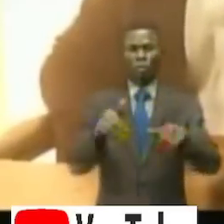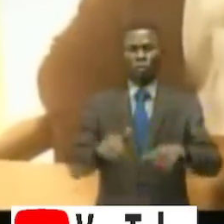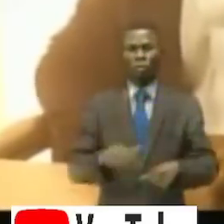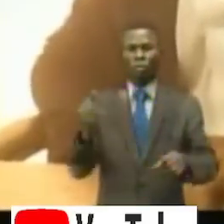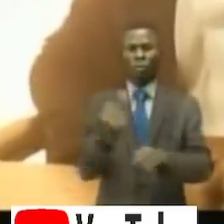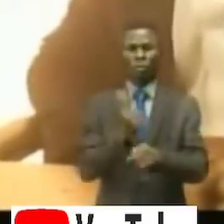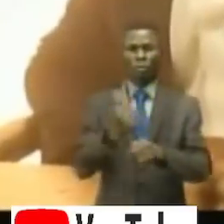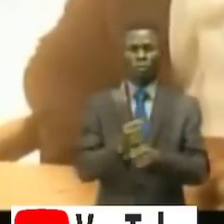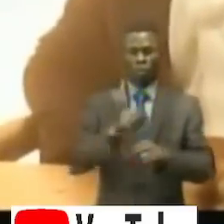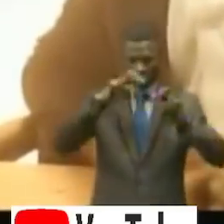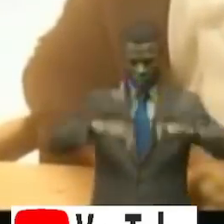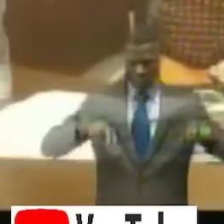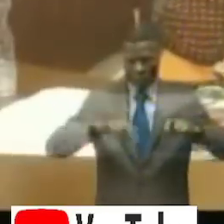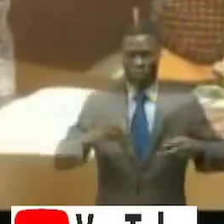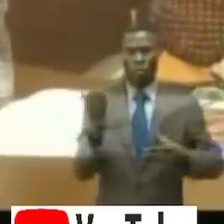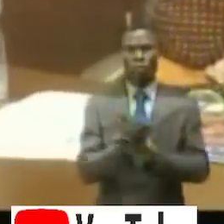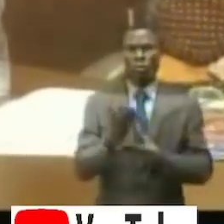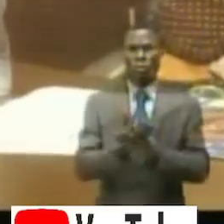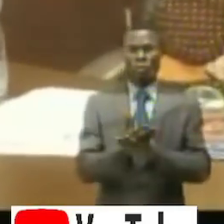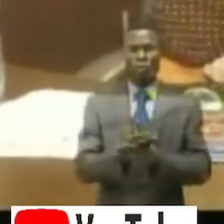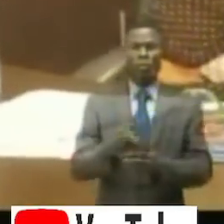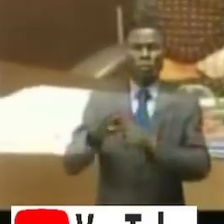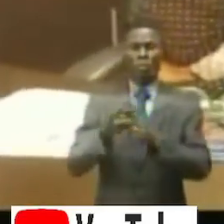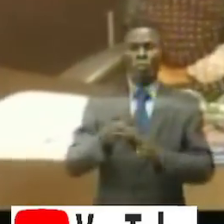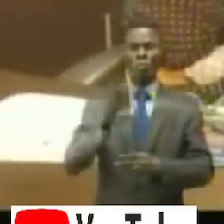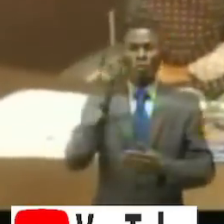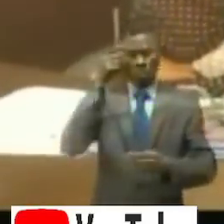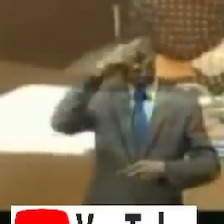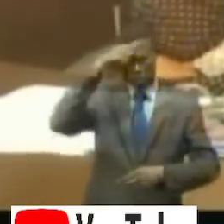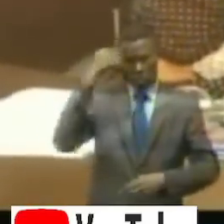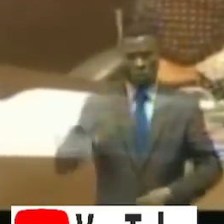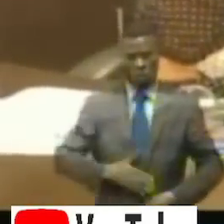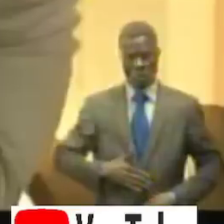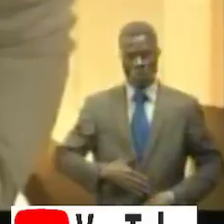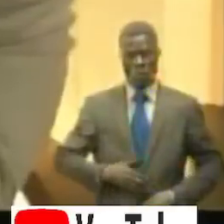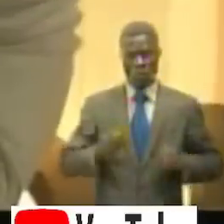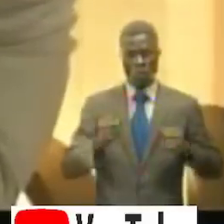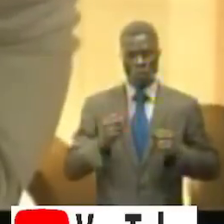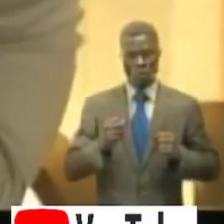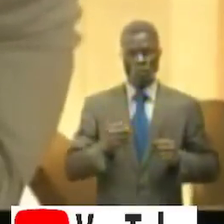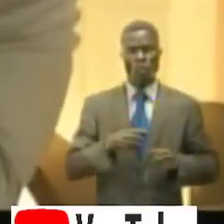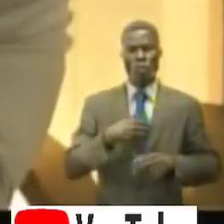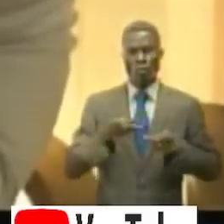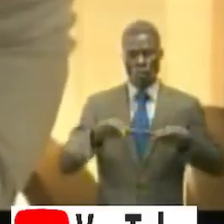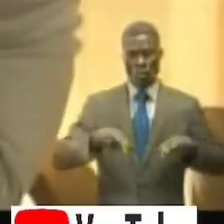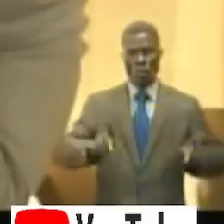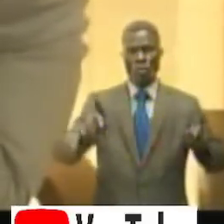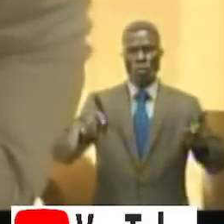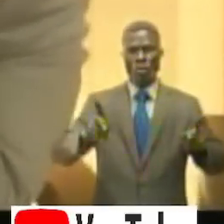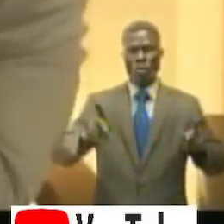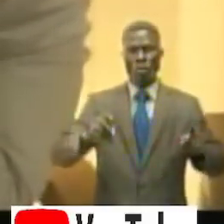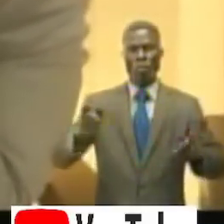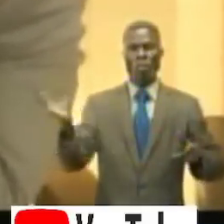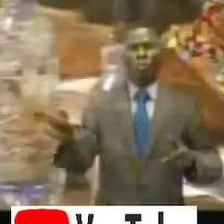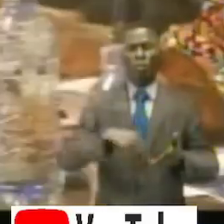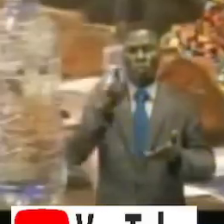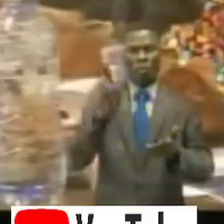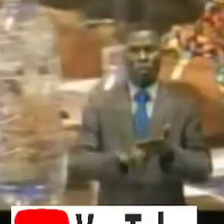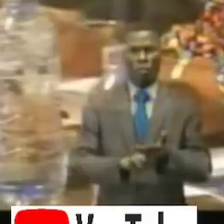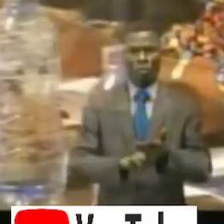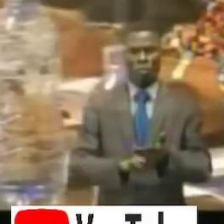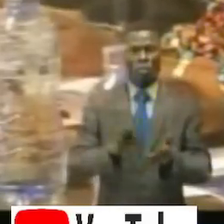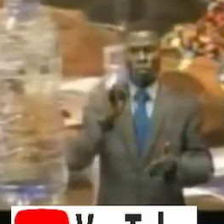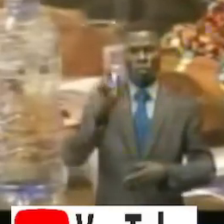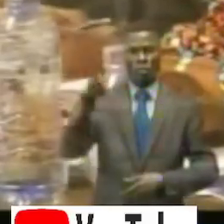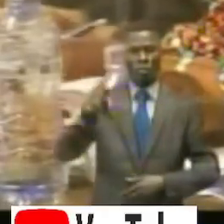L'exercice d'analyse des outils de l'insécurité alimentaire aiguë a été conduite à l'aide des protocoles IPC